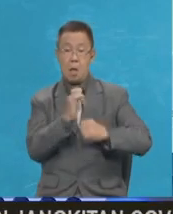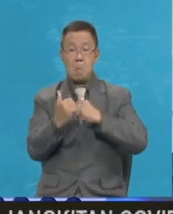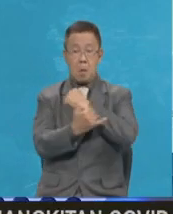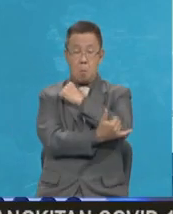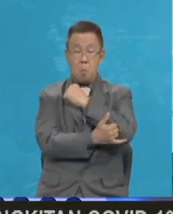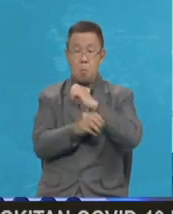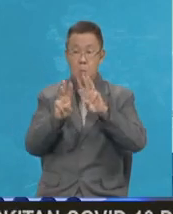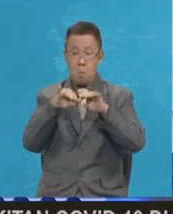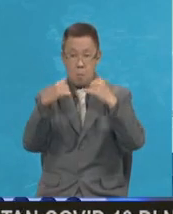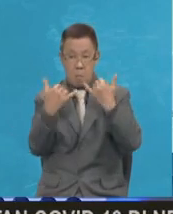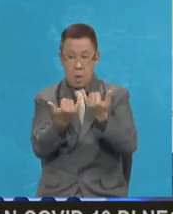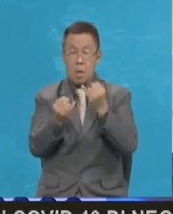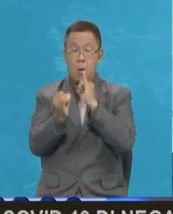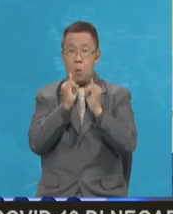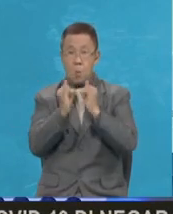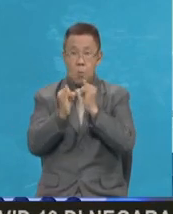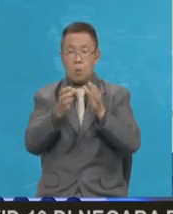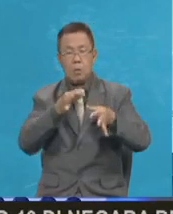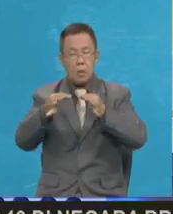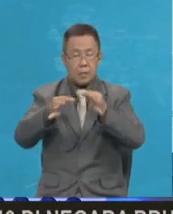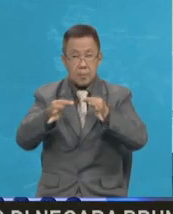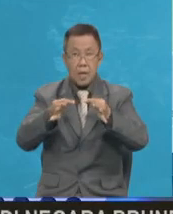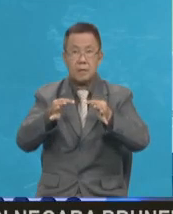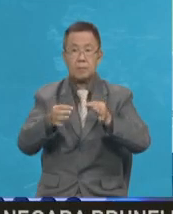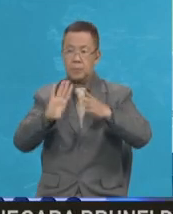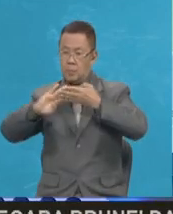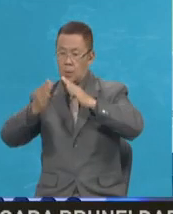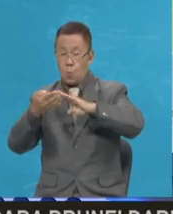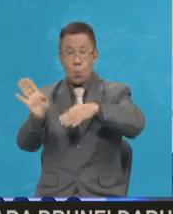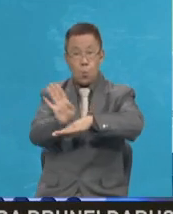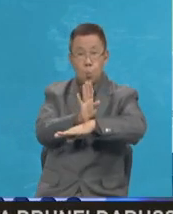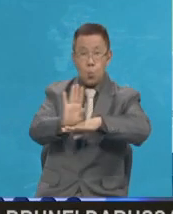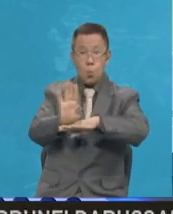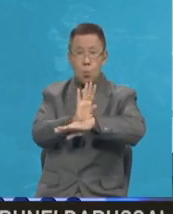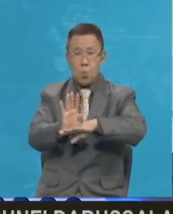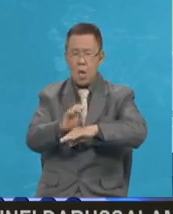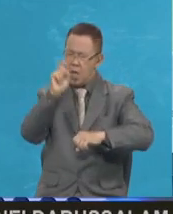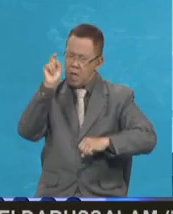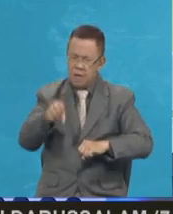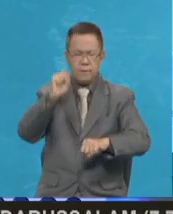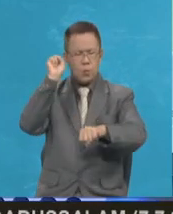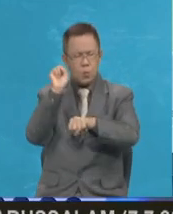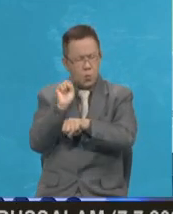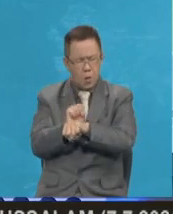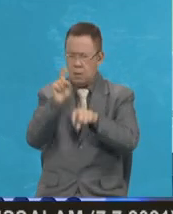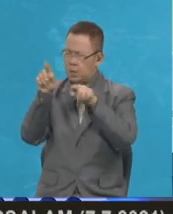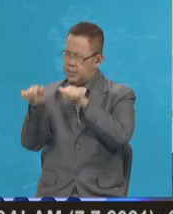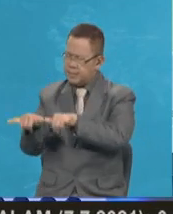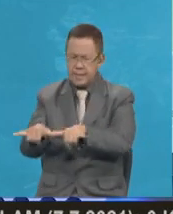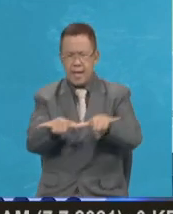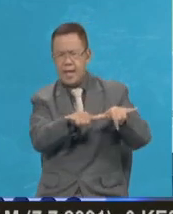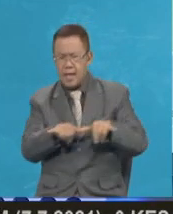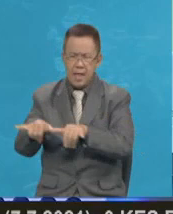negara semasa temubual menjelaskan community perniagaan dan kerajaan perlu berganding bahu dalam